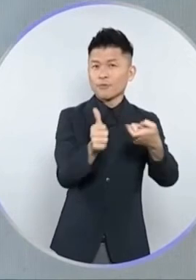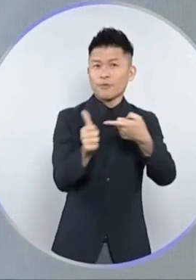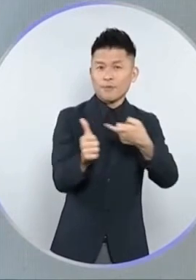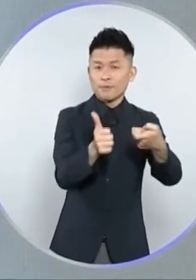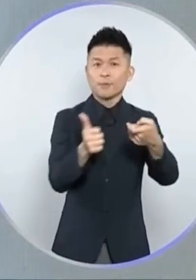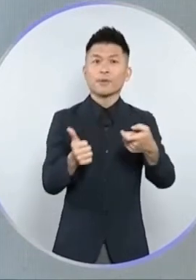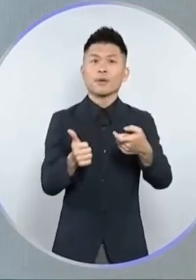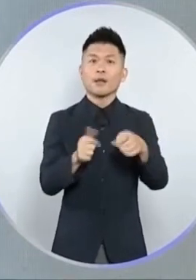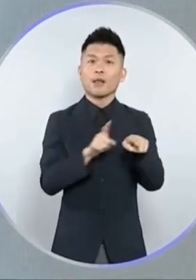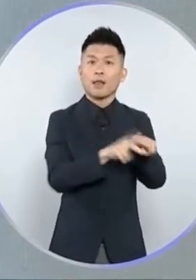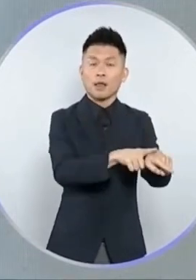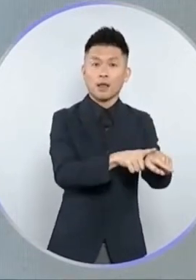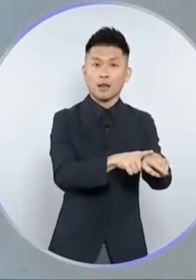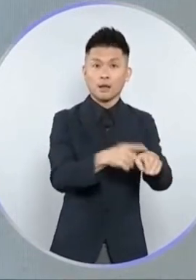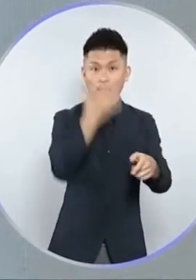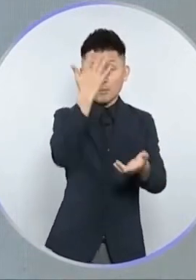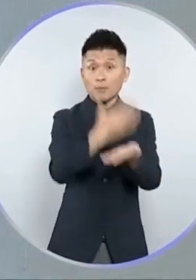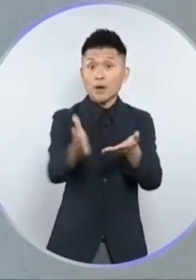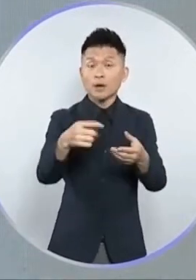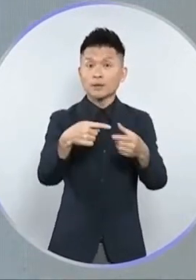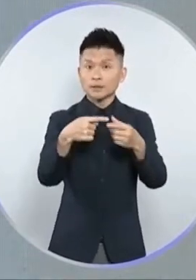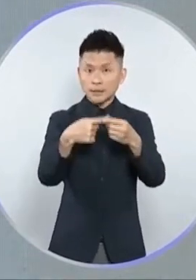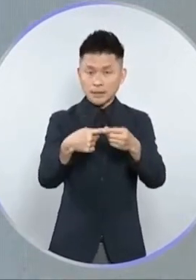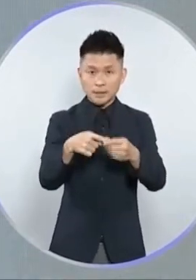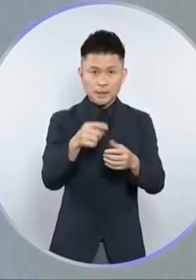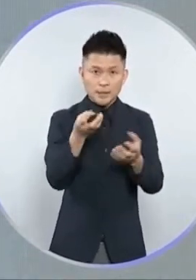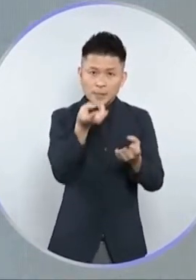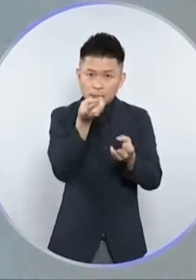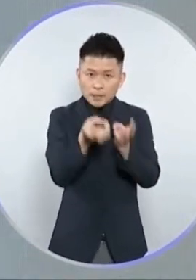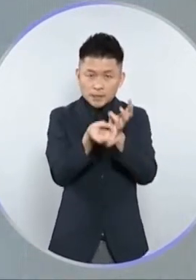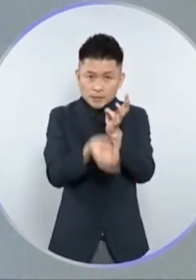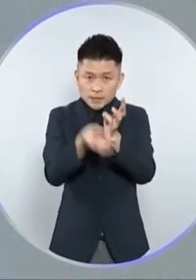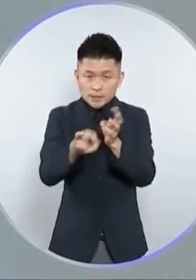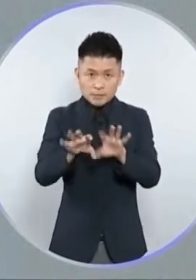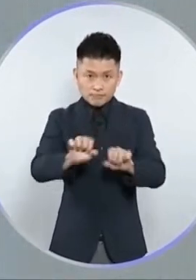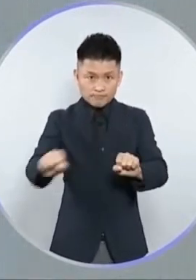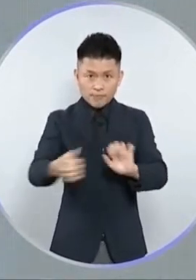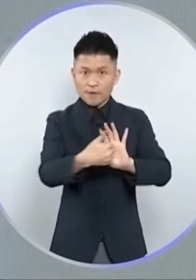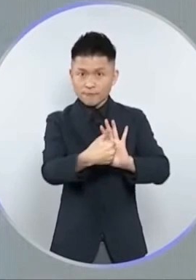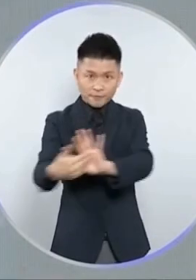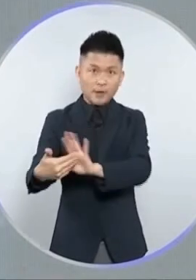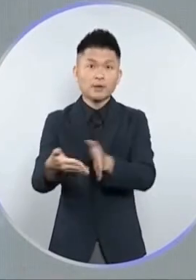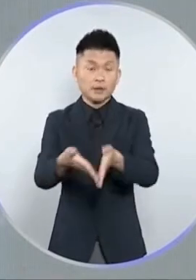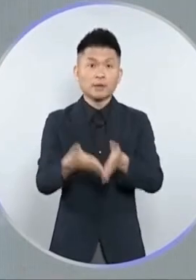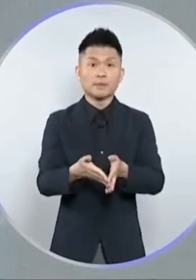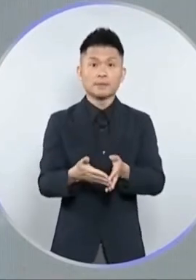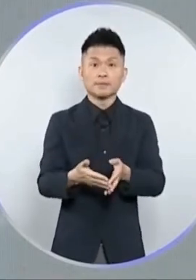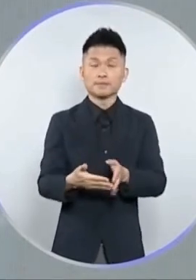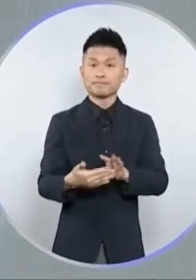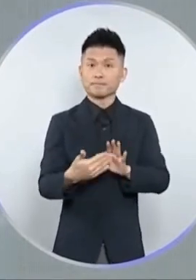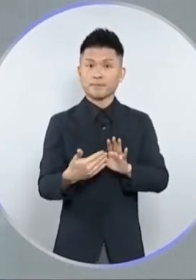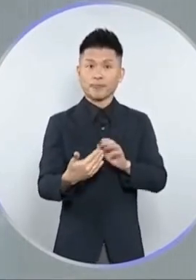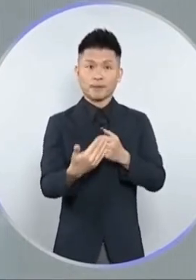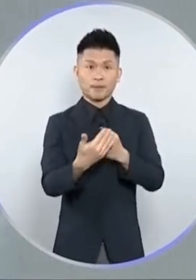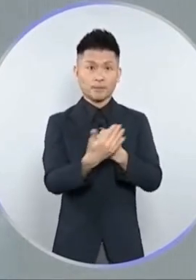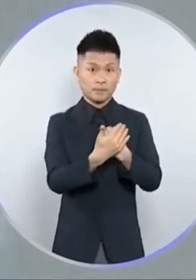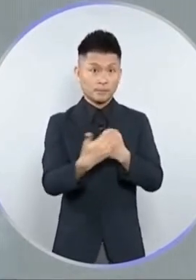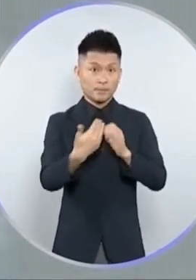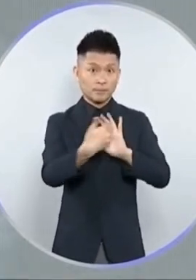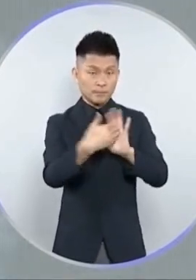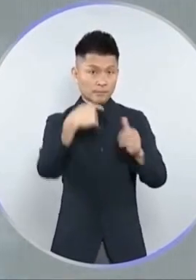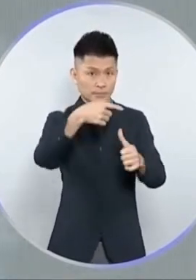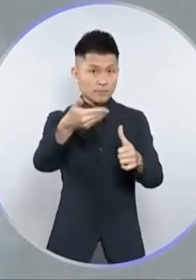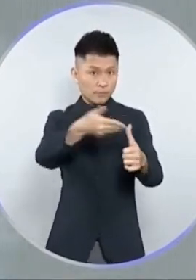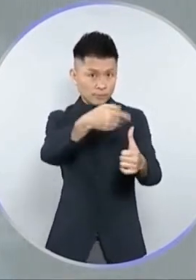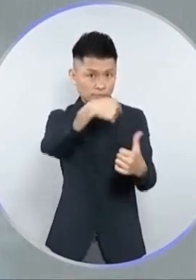得第一点我们一定要防微杜渐啊，也就是保防教育要做。那同时呢，我们也